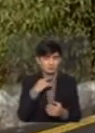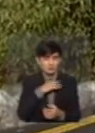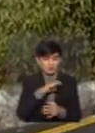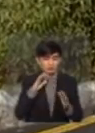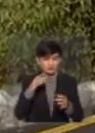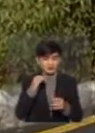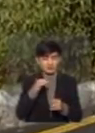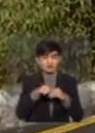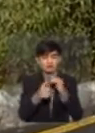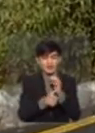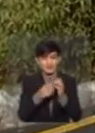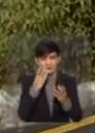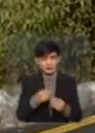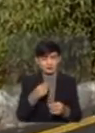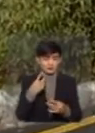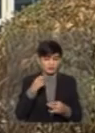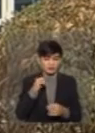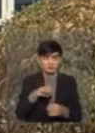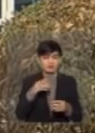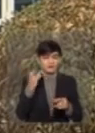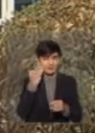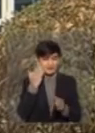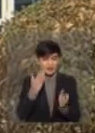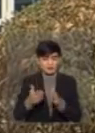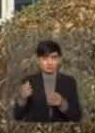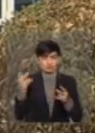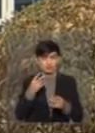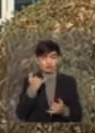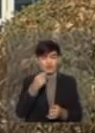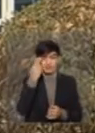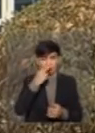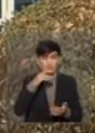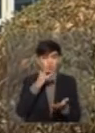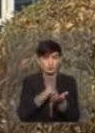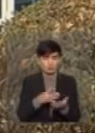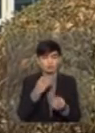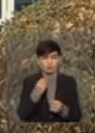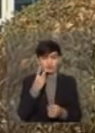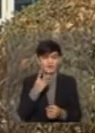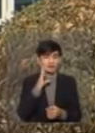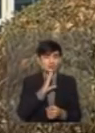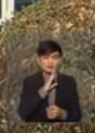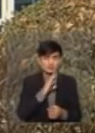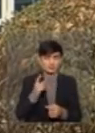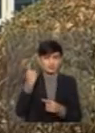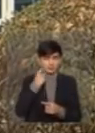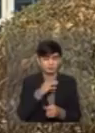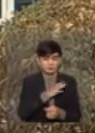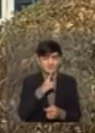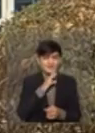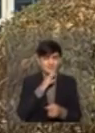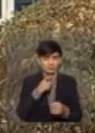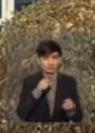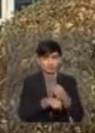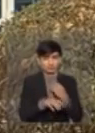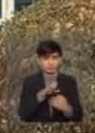16 күн емес, күн сайын өткізілуі тиіс дейді ол. Бүгінде Нұр-Сұлтан қаласынан зорлық көрген тағы 2 қызға барласты. Ал көпшілігіміз